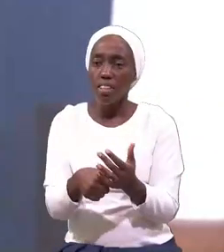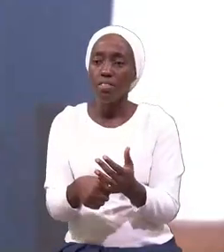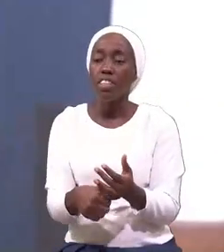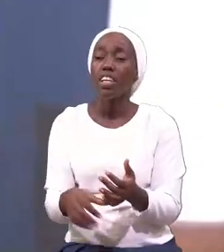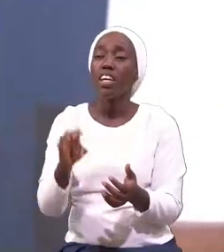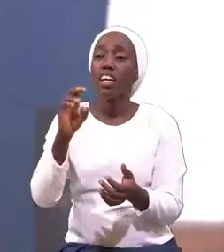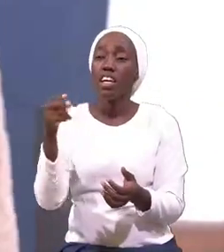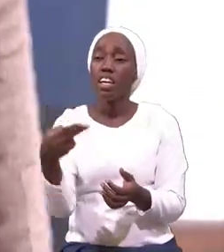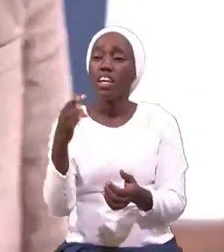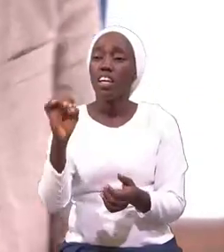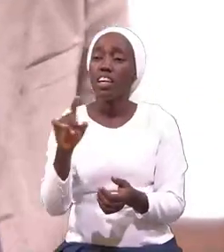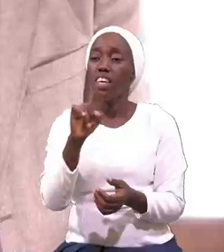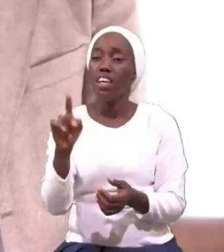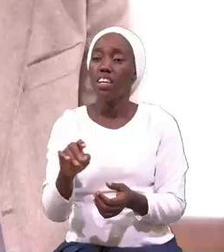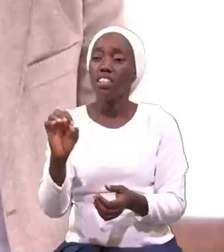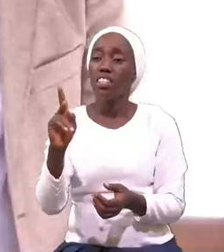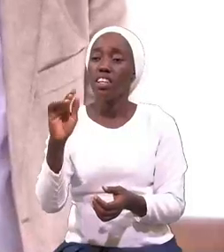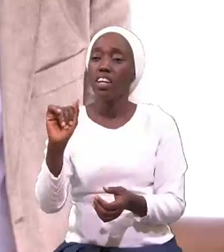Ézéchias a jeté ça de côté.